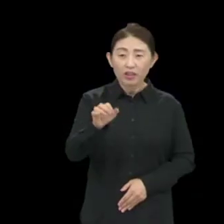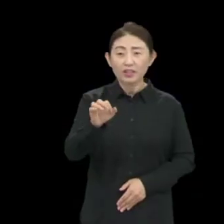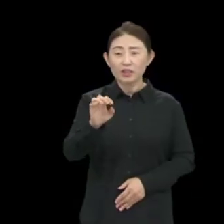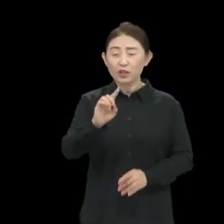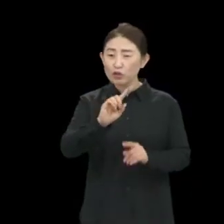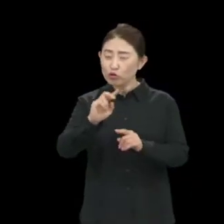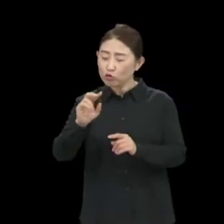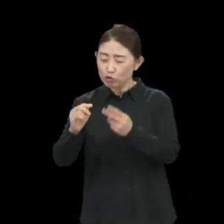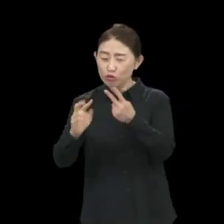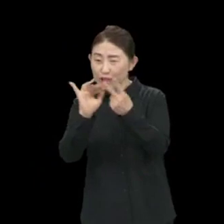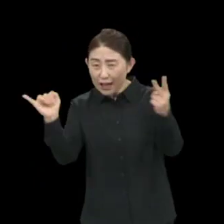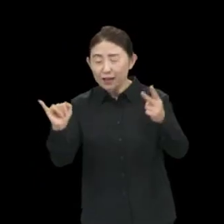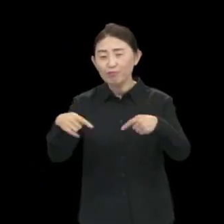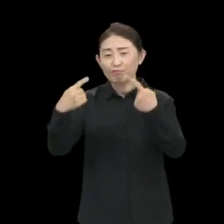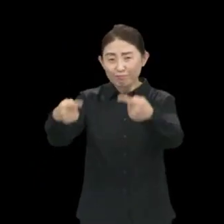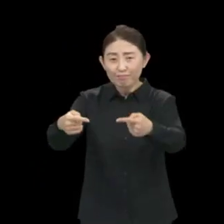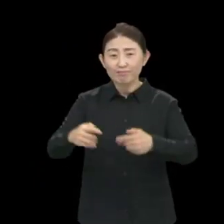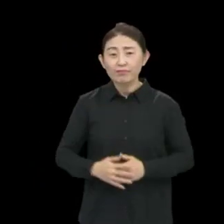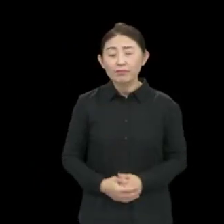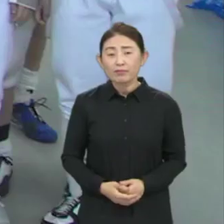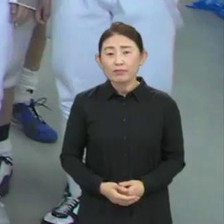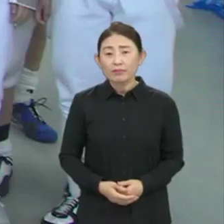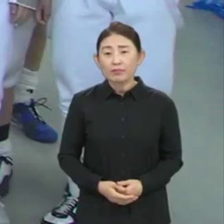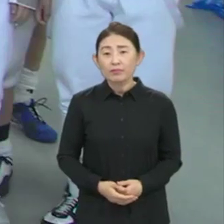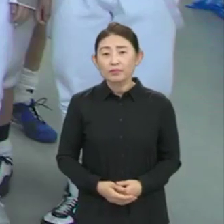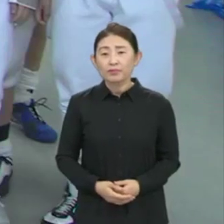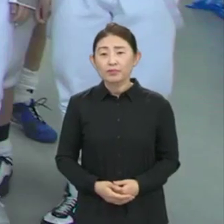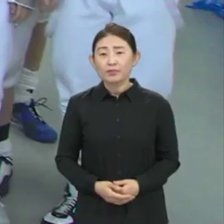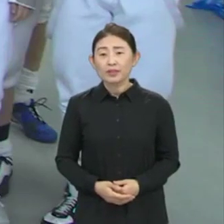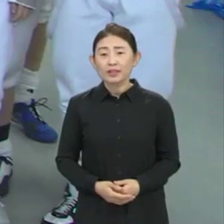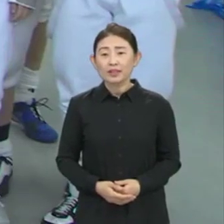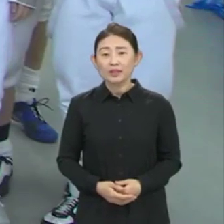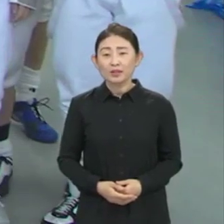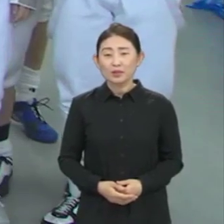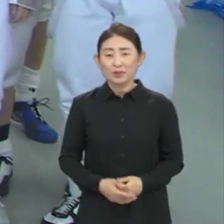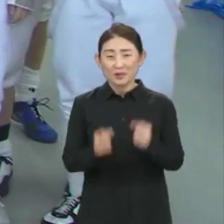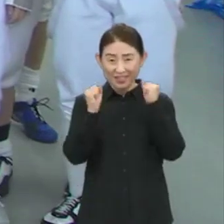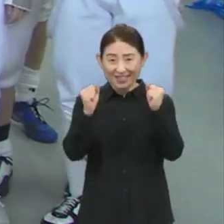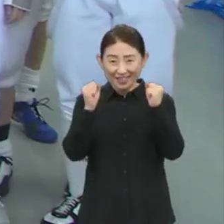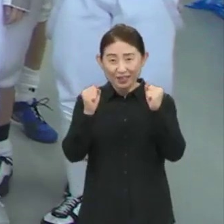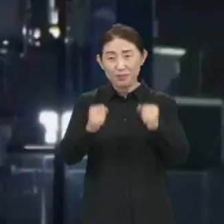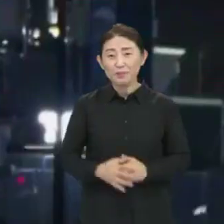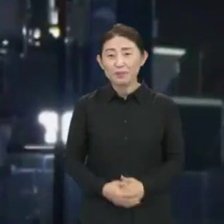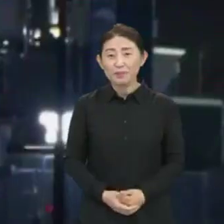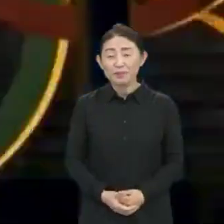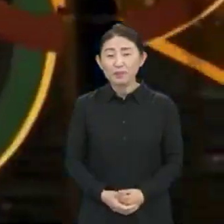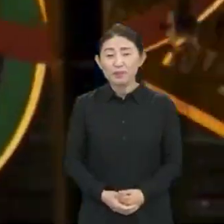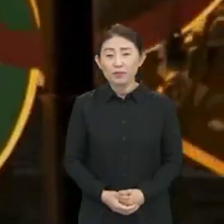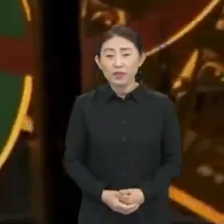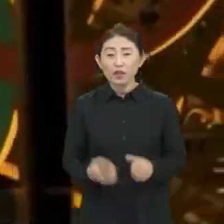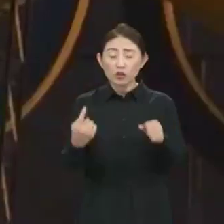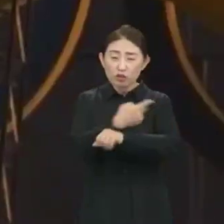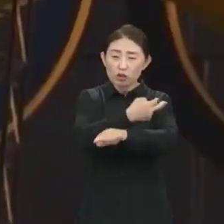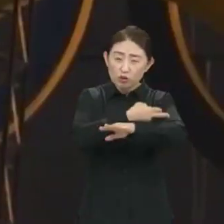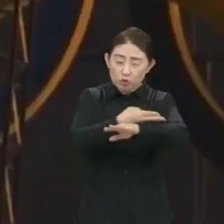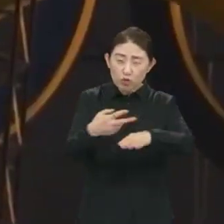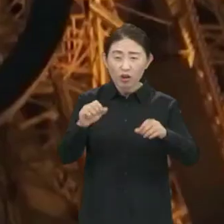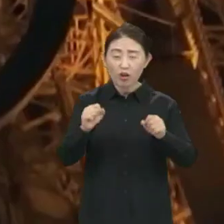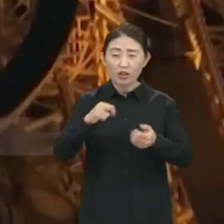단체전에 출전해 금빛 레이스에 나섭니다. 선배님 화이팅! 화이팅! 이밖에 수영과